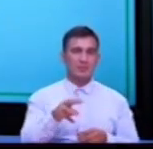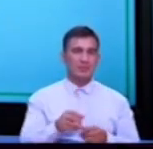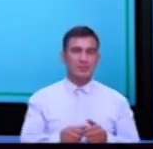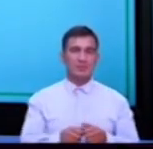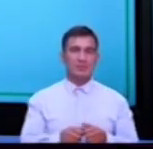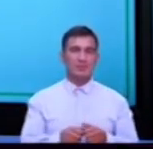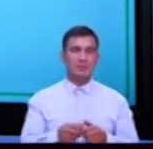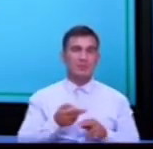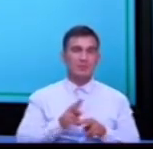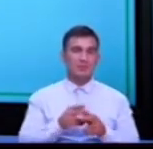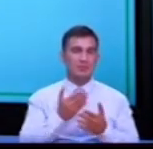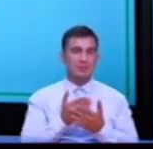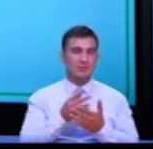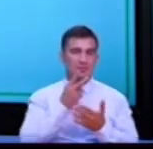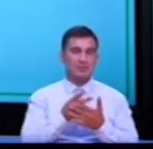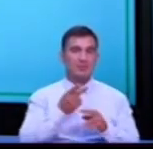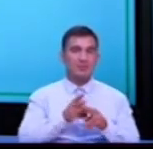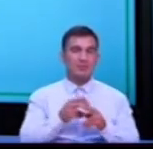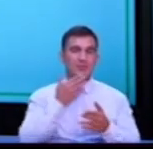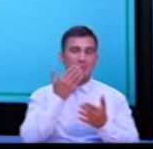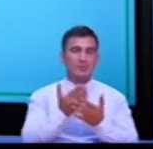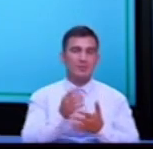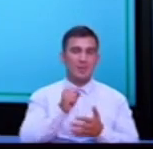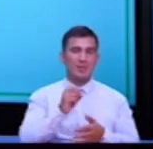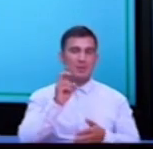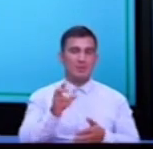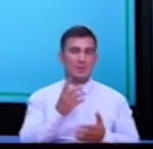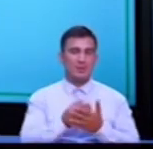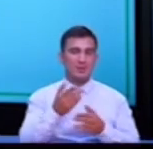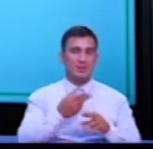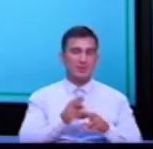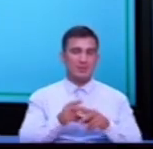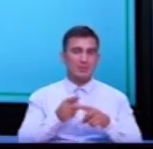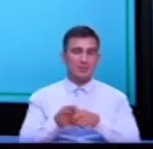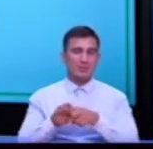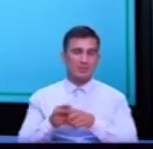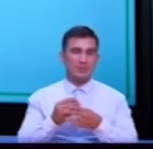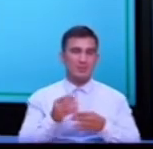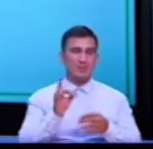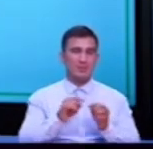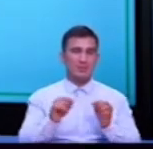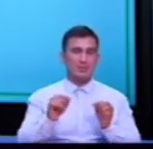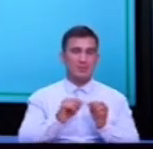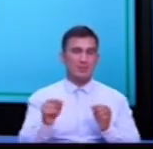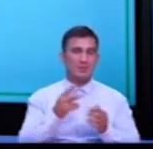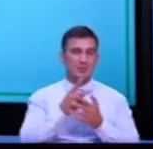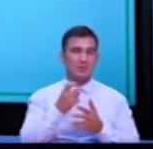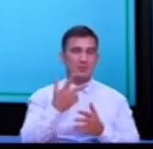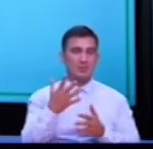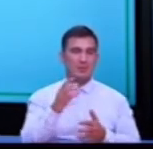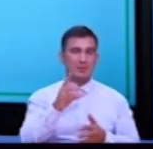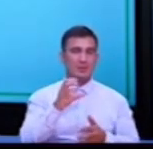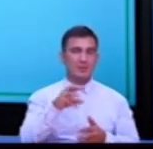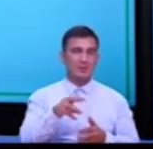cm ekan. Mana masalada so'ralgan AB kesmaning uzunligi 135 cm.